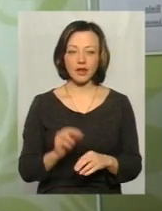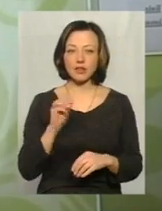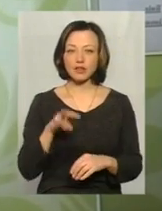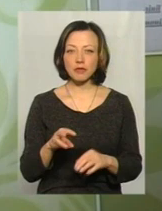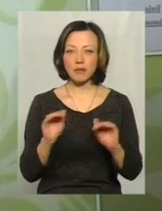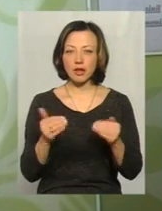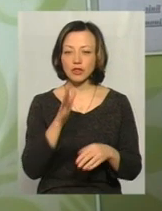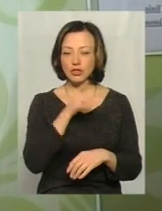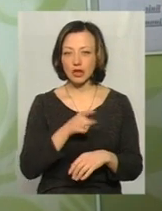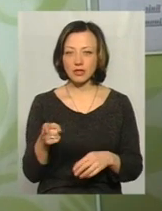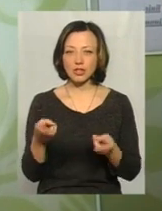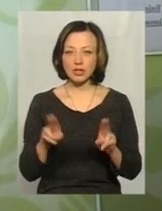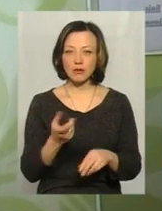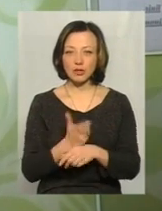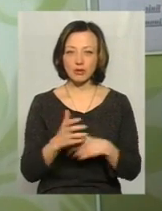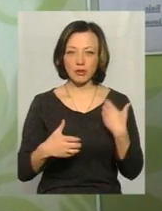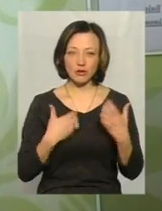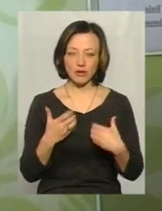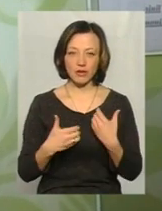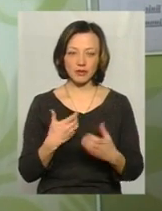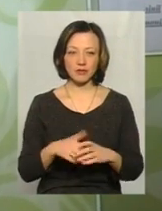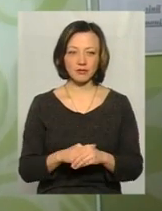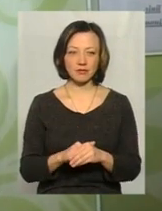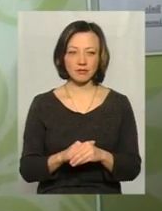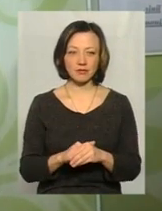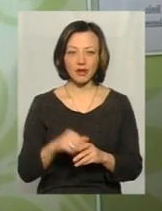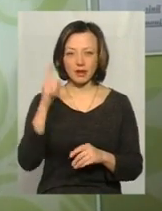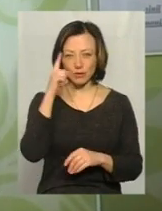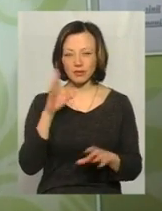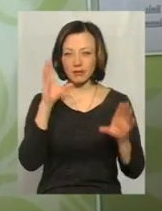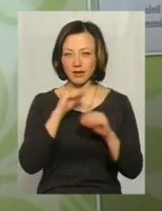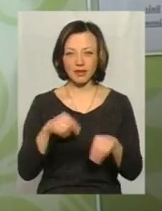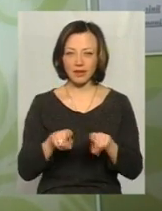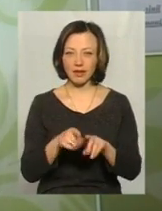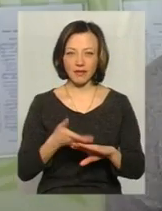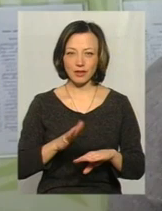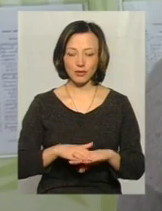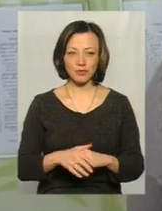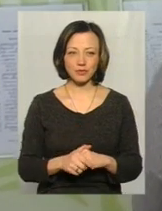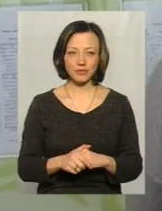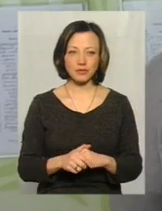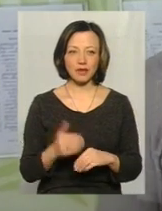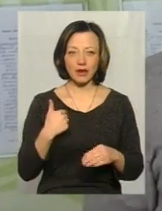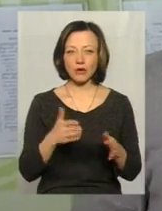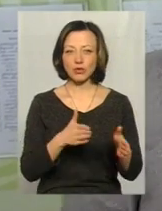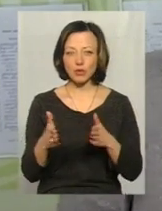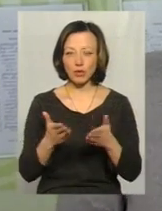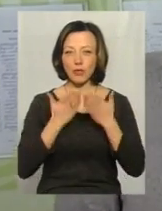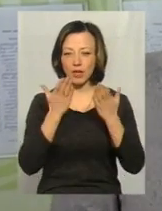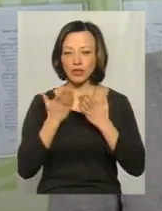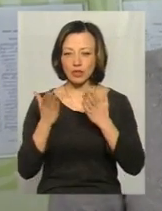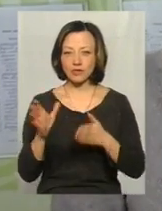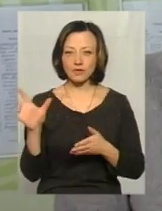часу залишається, тим більше переживання йде. Ну, я думаю, я справлюся, не так уж складно. Готуюся, тобто перечитую все,